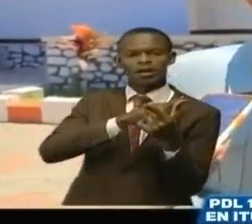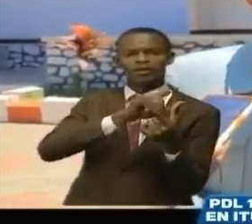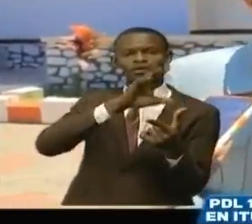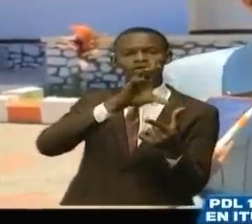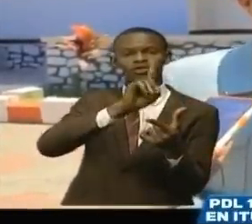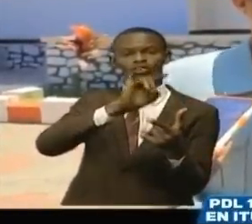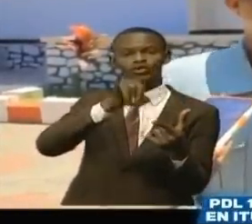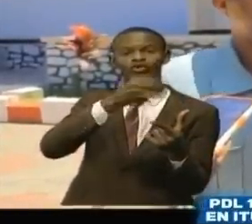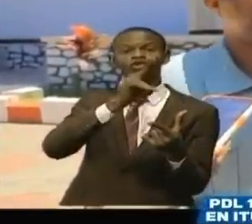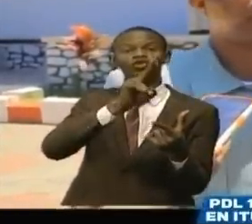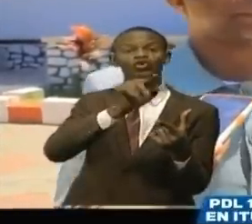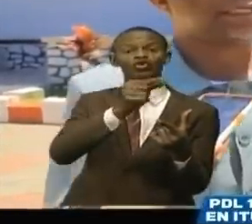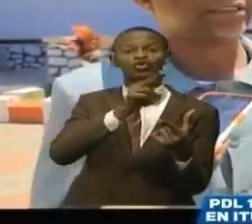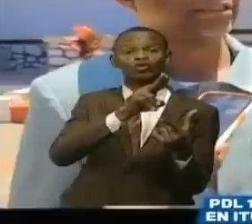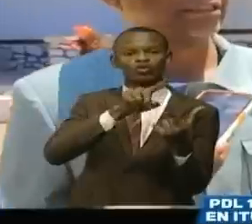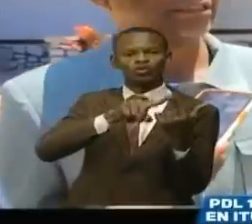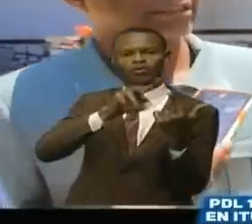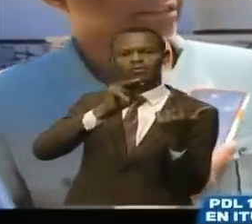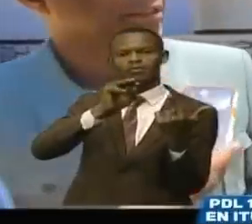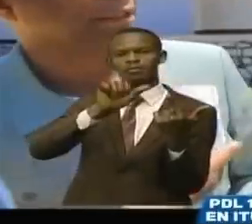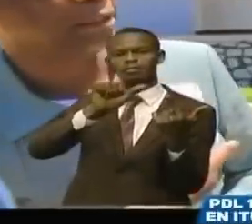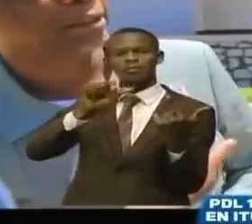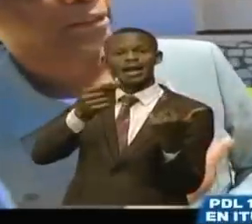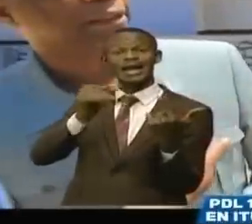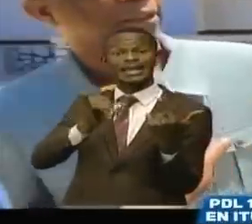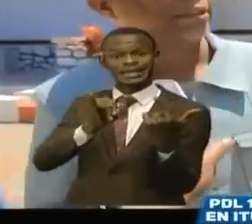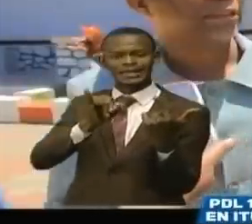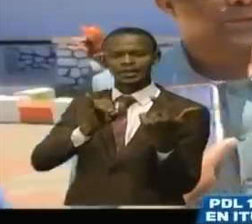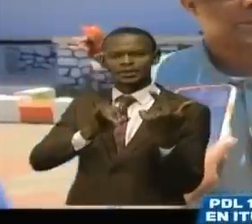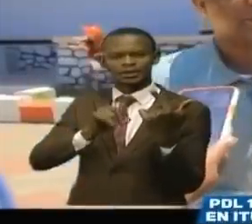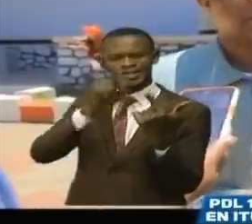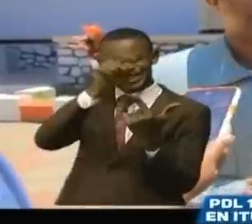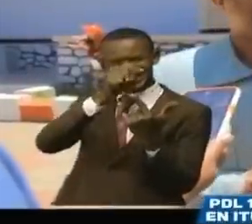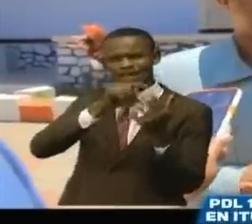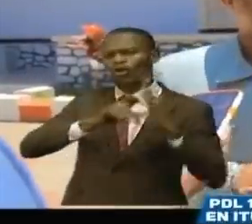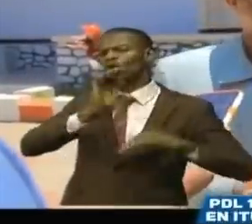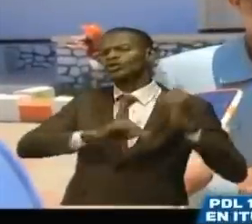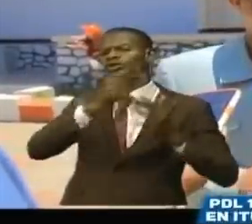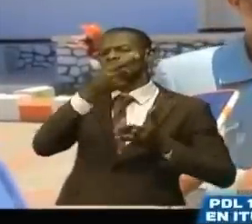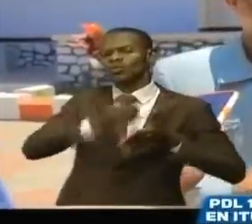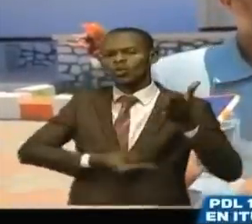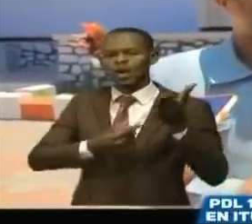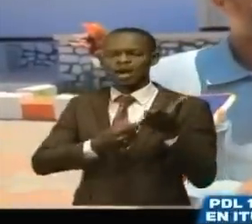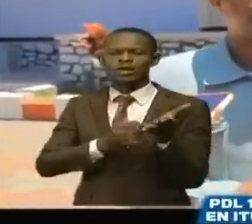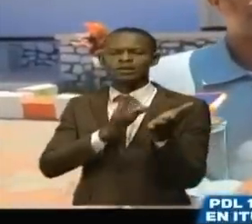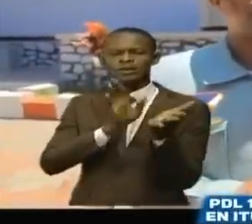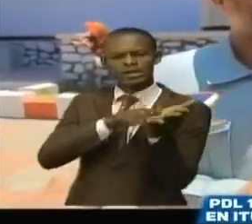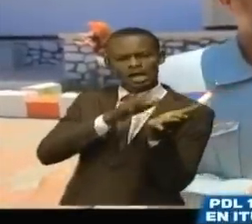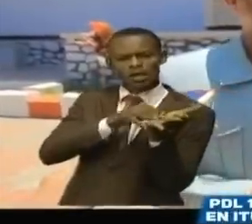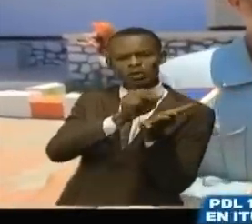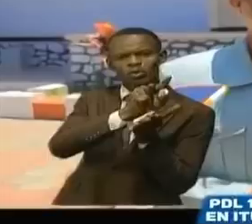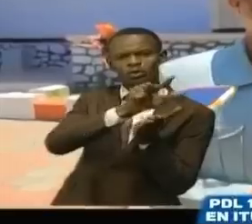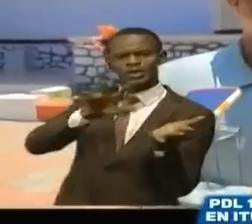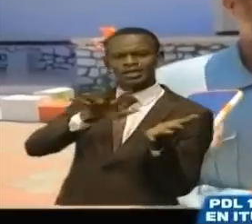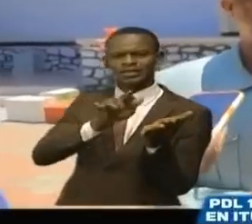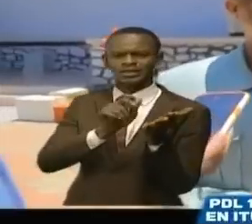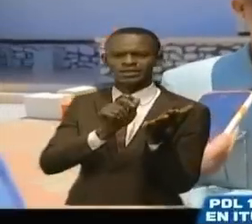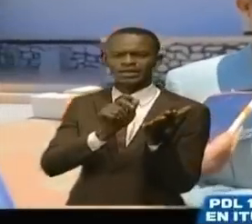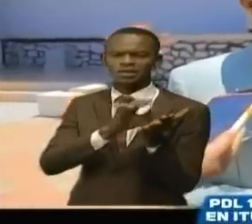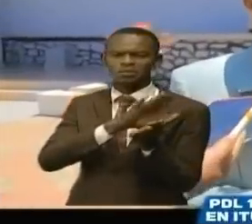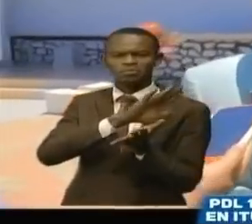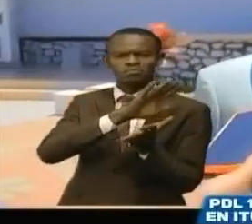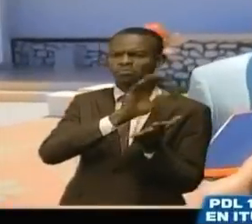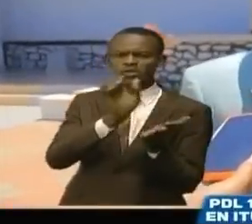35 écoles et 24 centres de santé. Dans les mêmes lots, la construction de 5